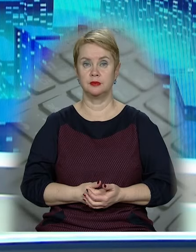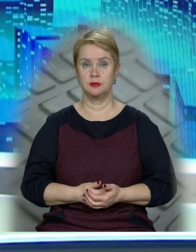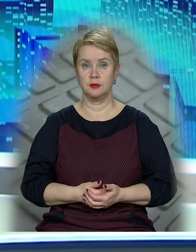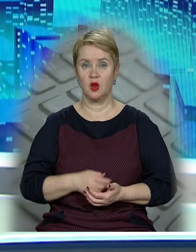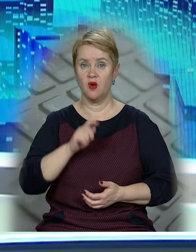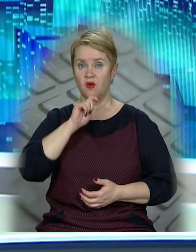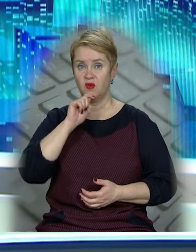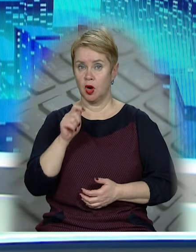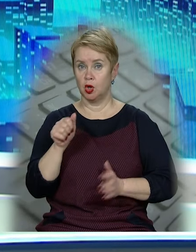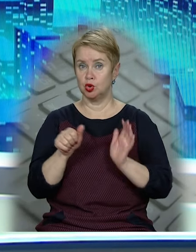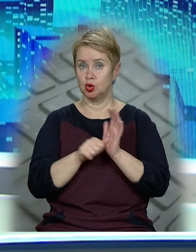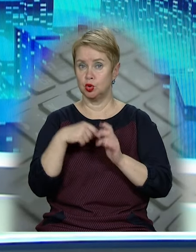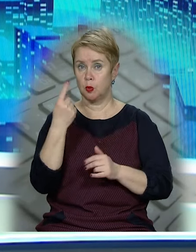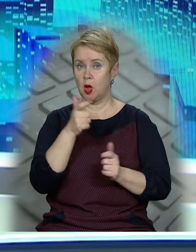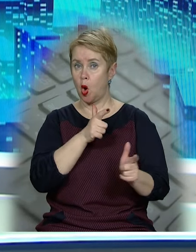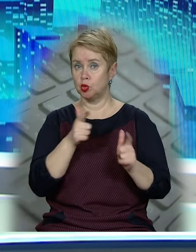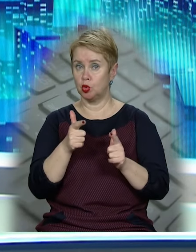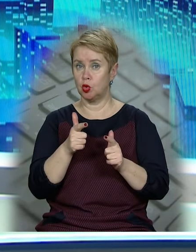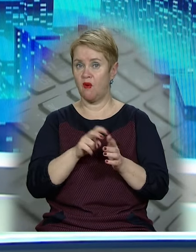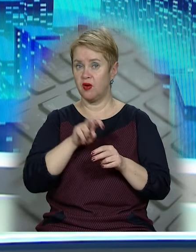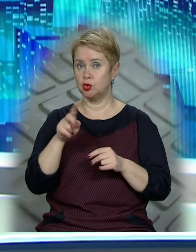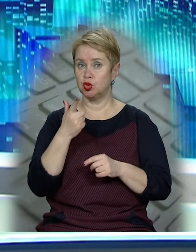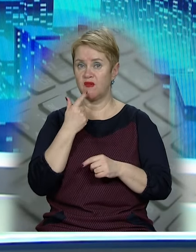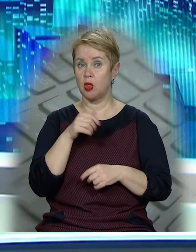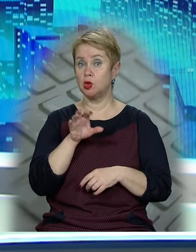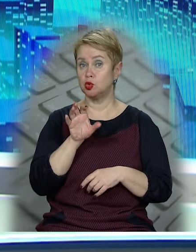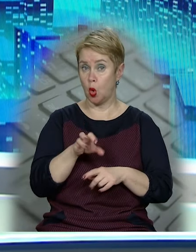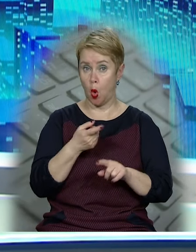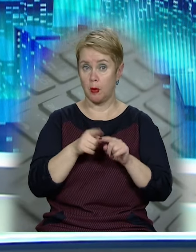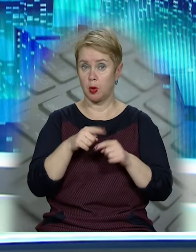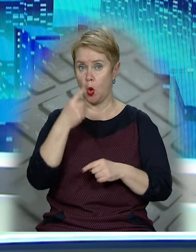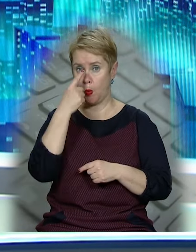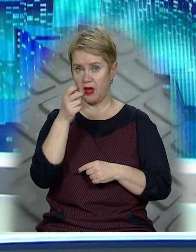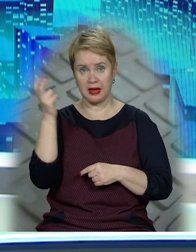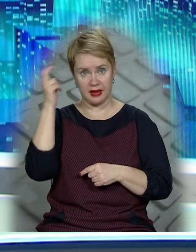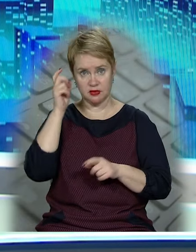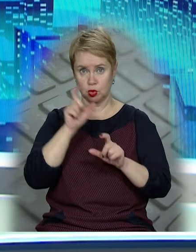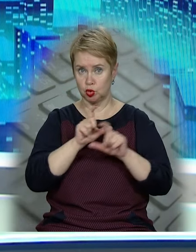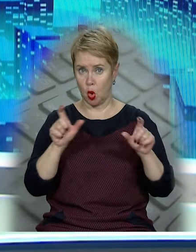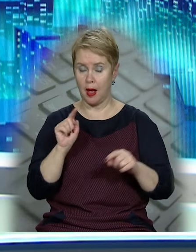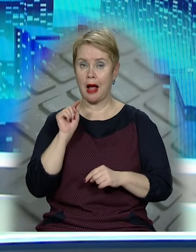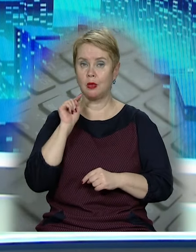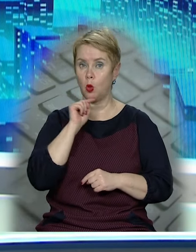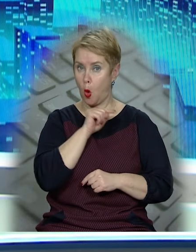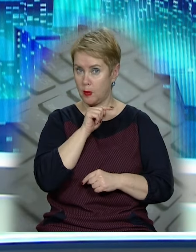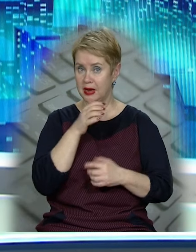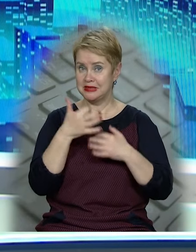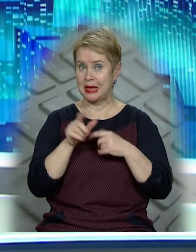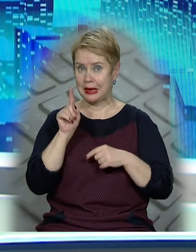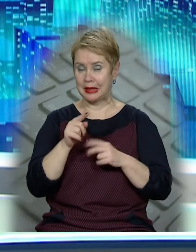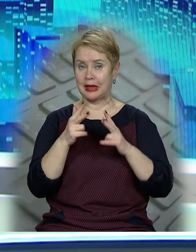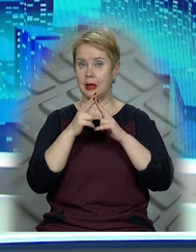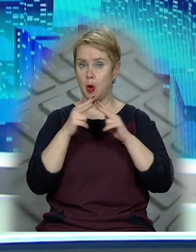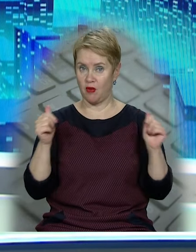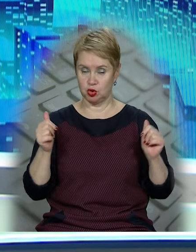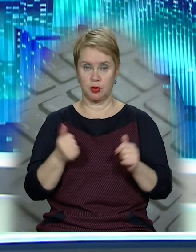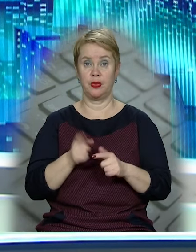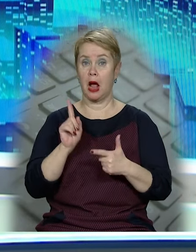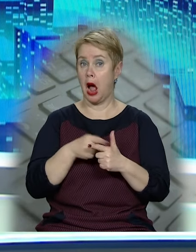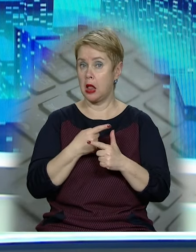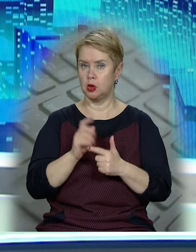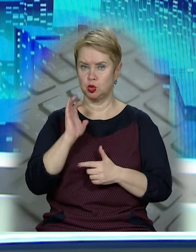В Україні 6 областей готуються до виходу з червоної зони. Про це повідомили в Київській школі економіки. Серед них і Дніпропетровщина.